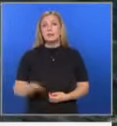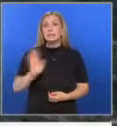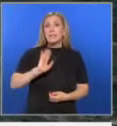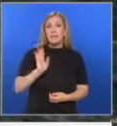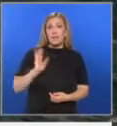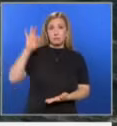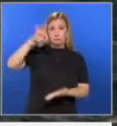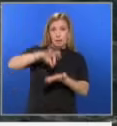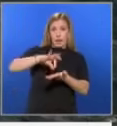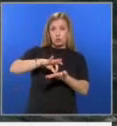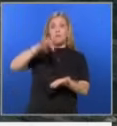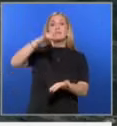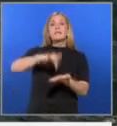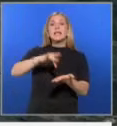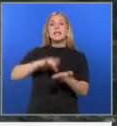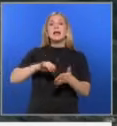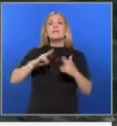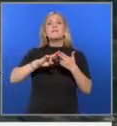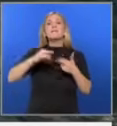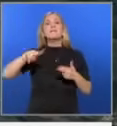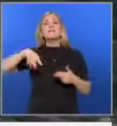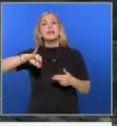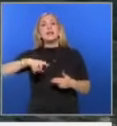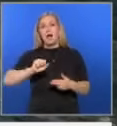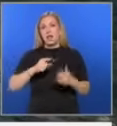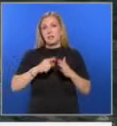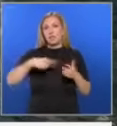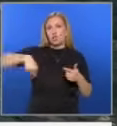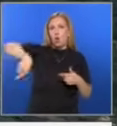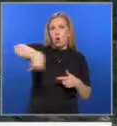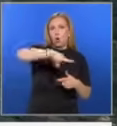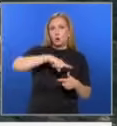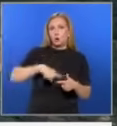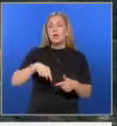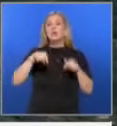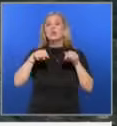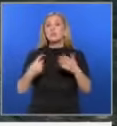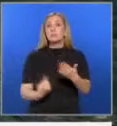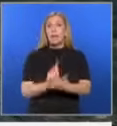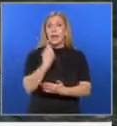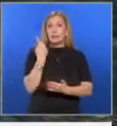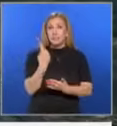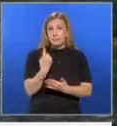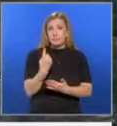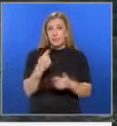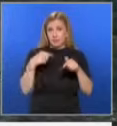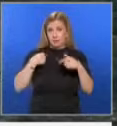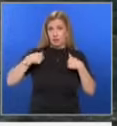Здравейте, ние се намираме в центъра на вилната зона. Спокойно мога да кажа, че сме единствени тук, като